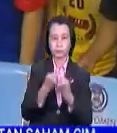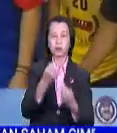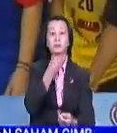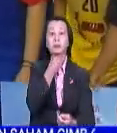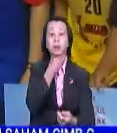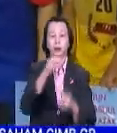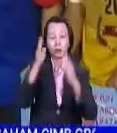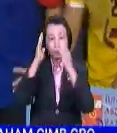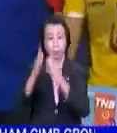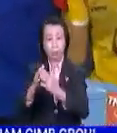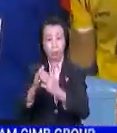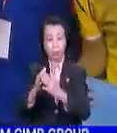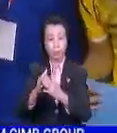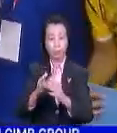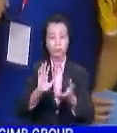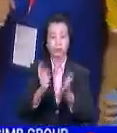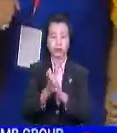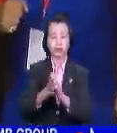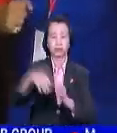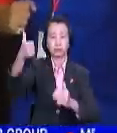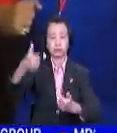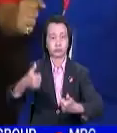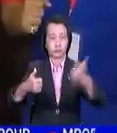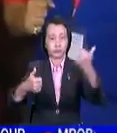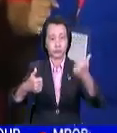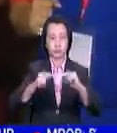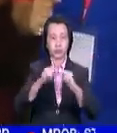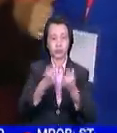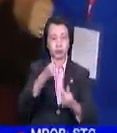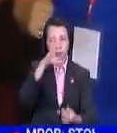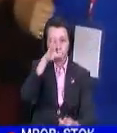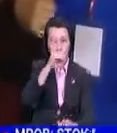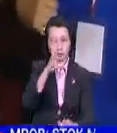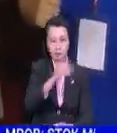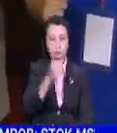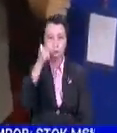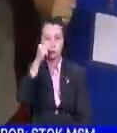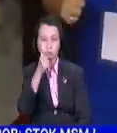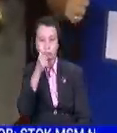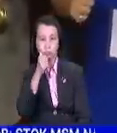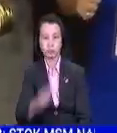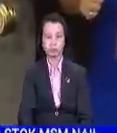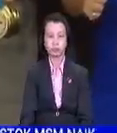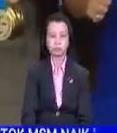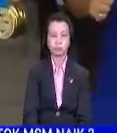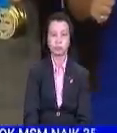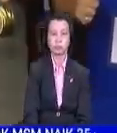Perak dan Pahang masing-masing muncul juara bagi kategori lelaki dan wanita.